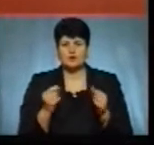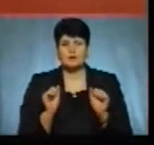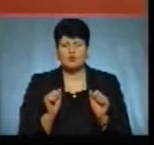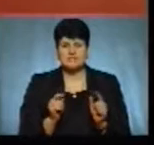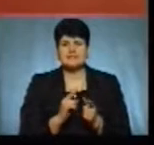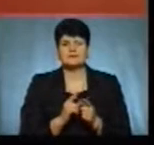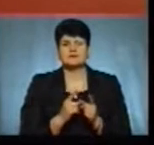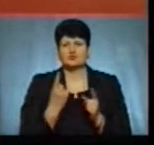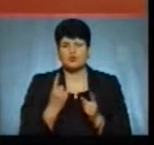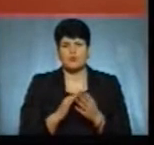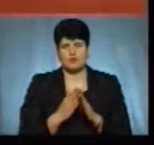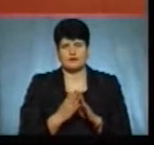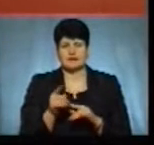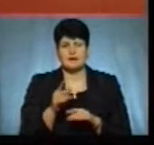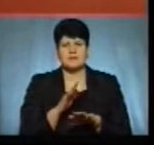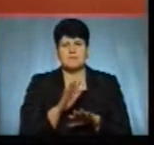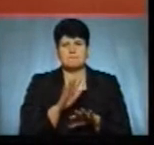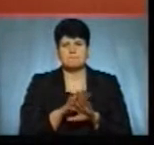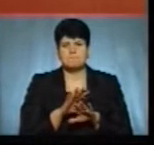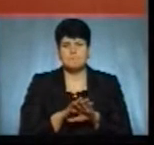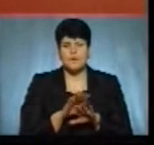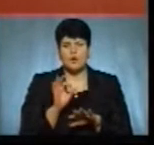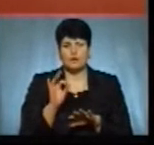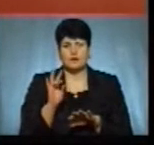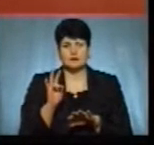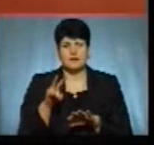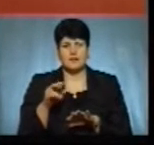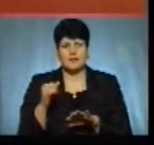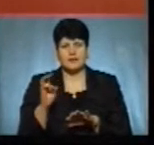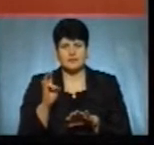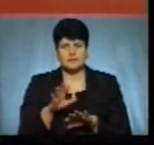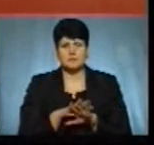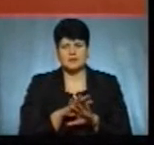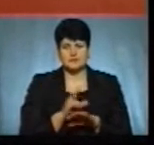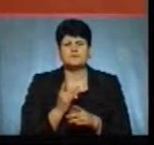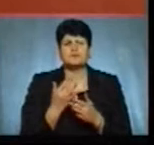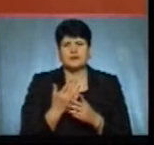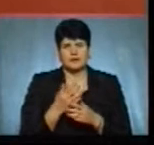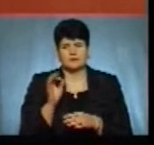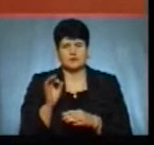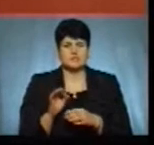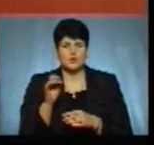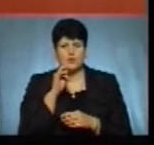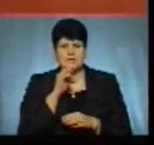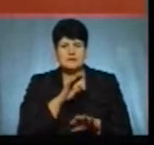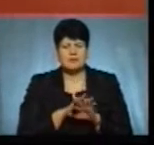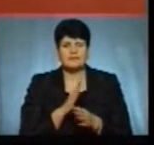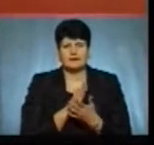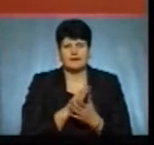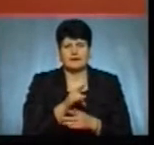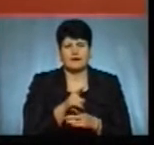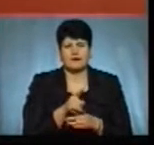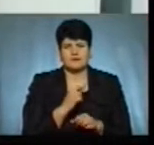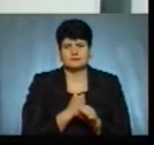що в банку є така функція, як онлайн-банкінг, правильно? Так, звичайно. От в скількох відсотків українських банків орієнтовно є така